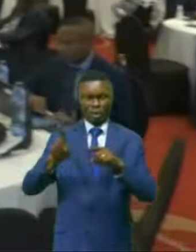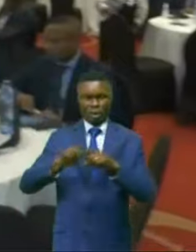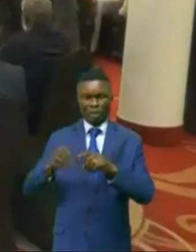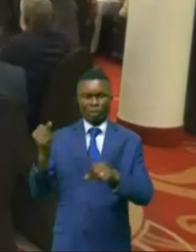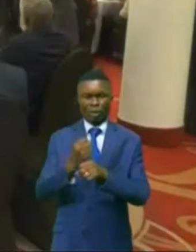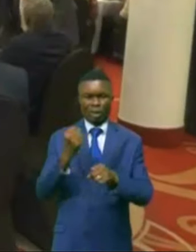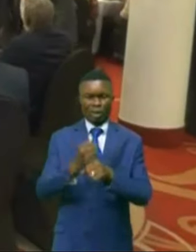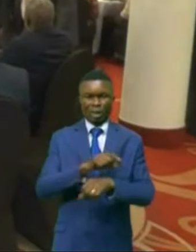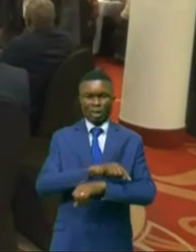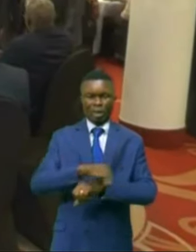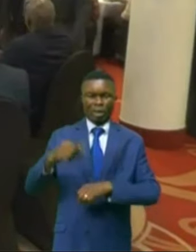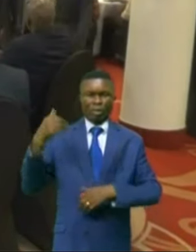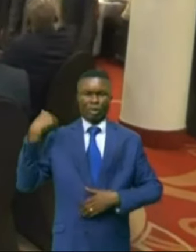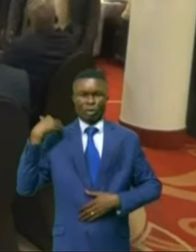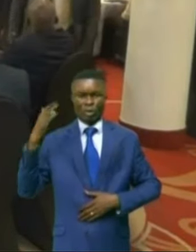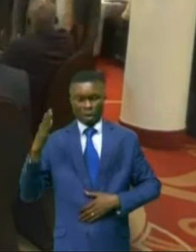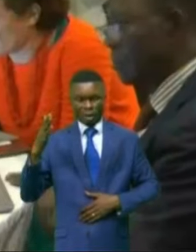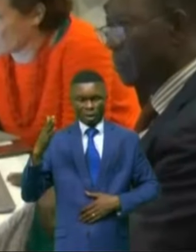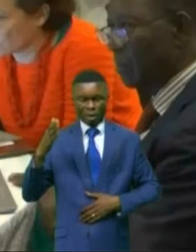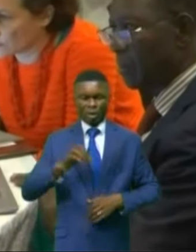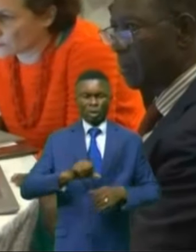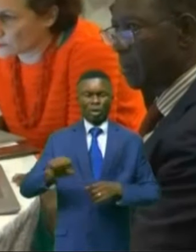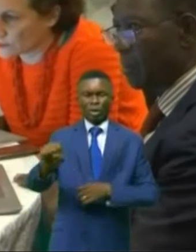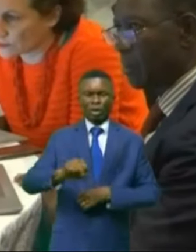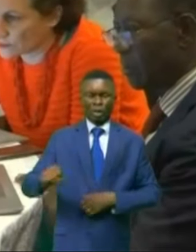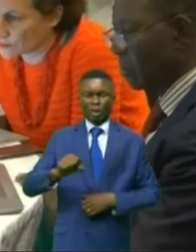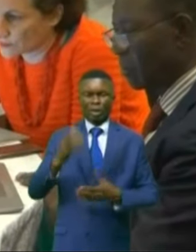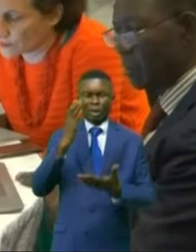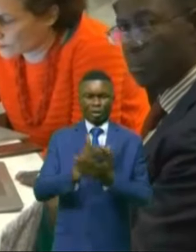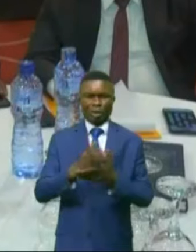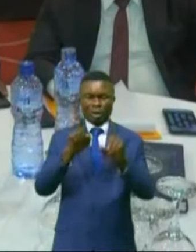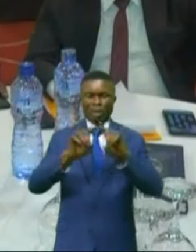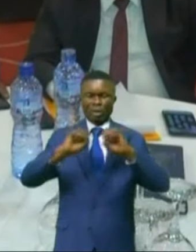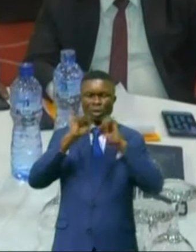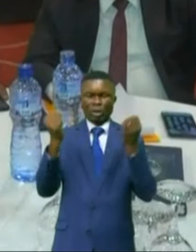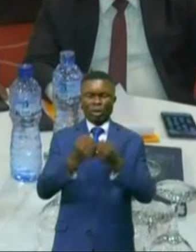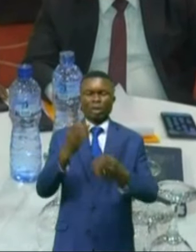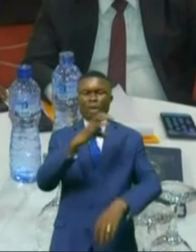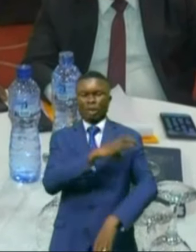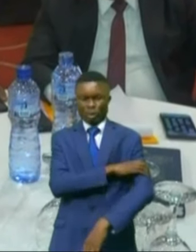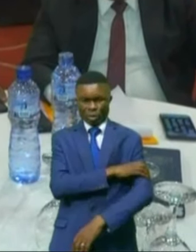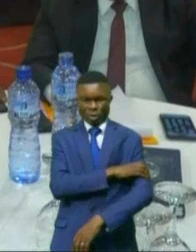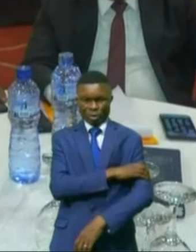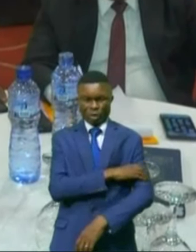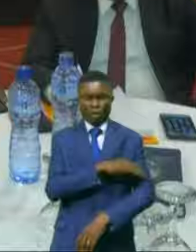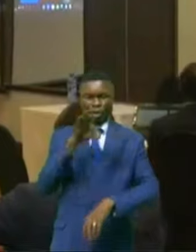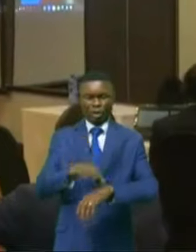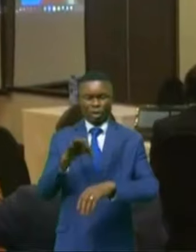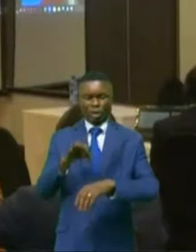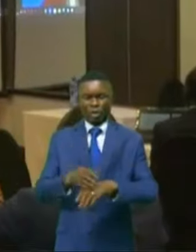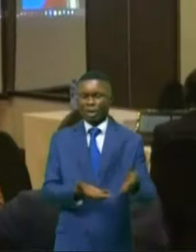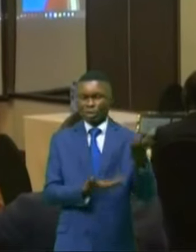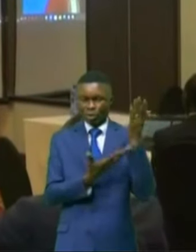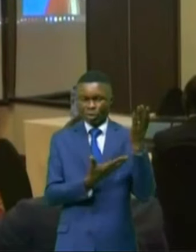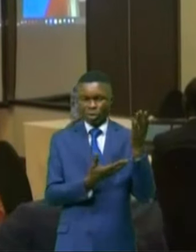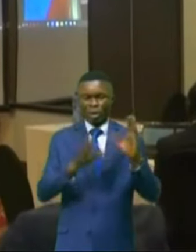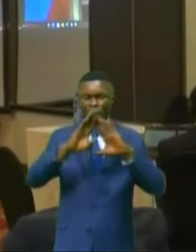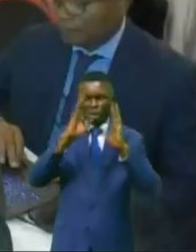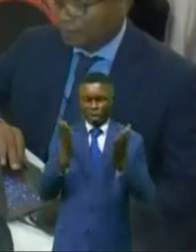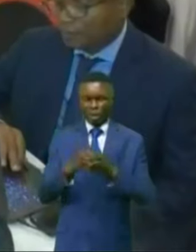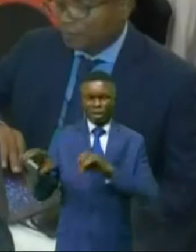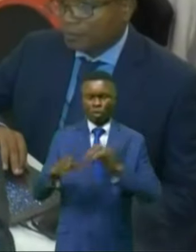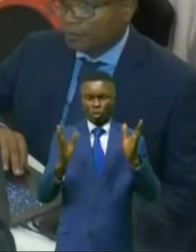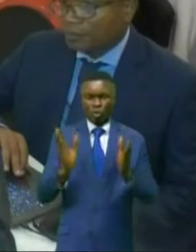de l'administration publique, ceux du secteur privé et la société civile. Une occasion privilégiée pour tous les